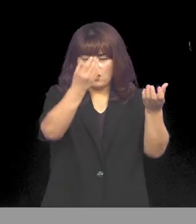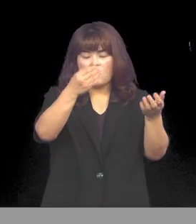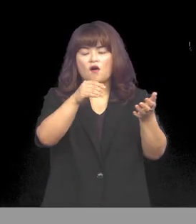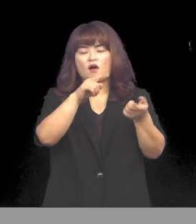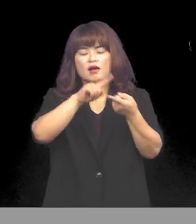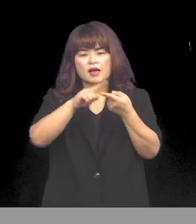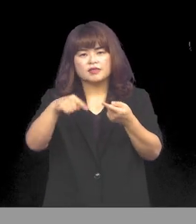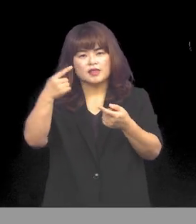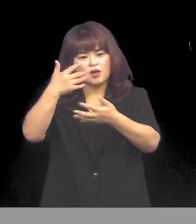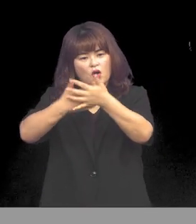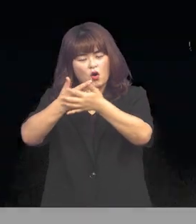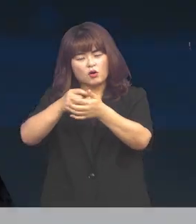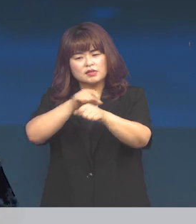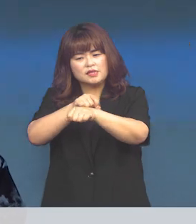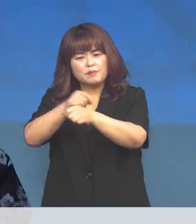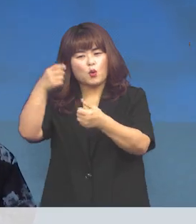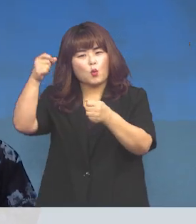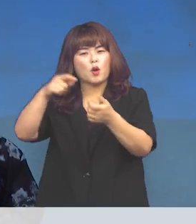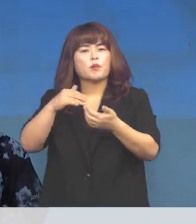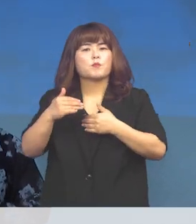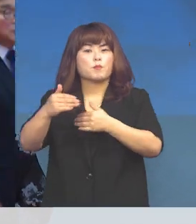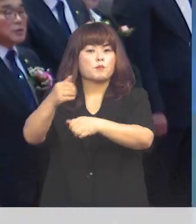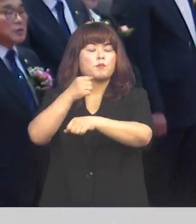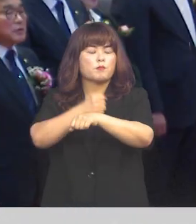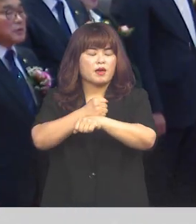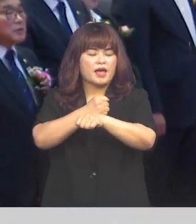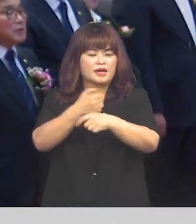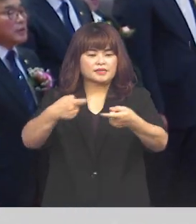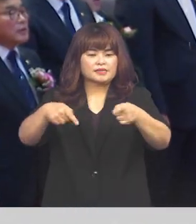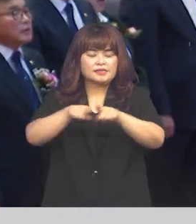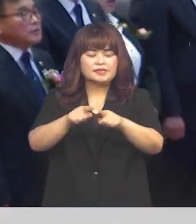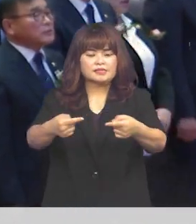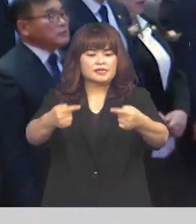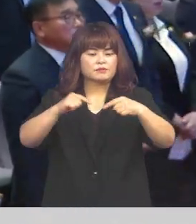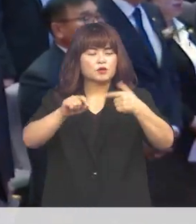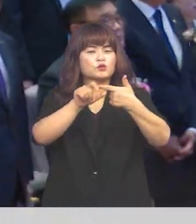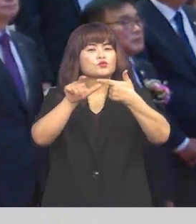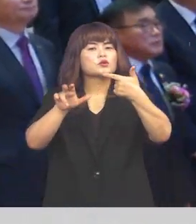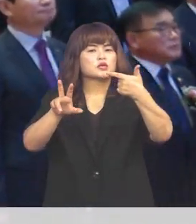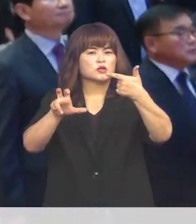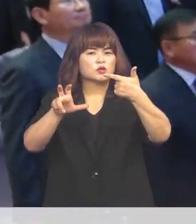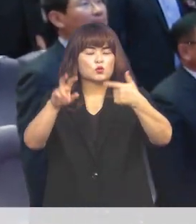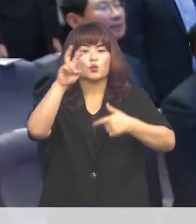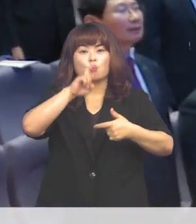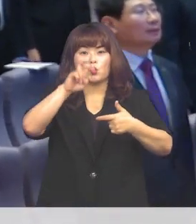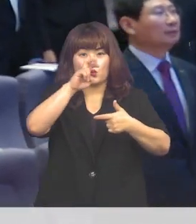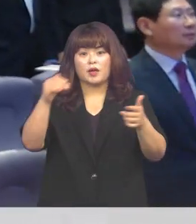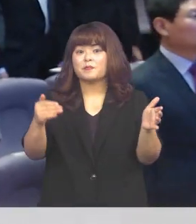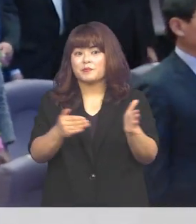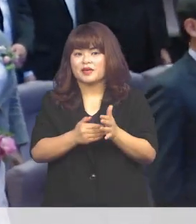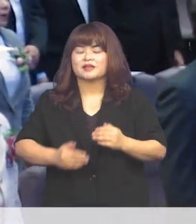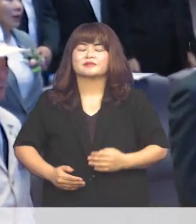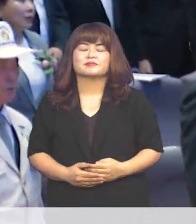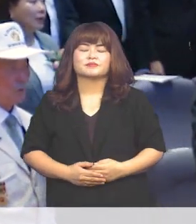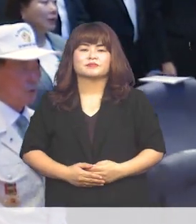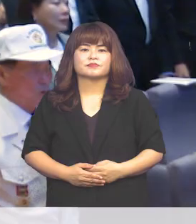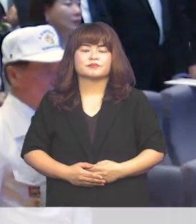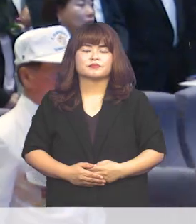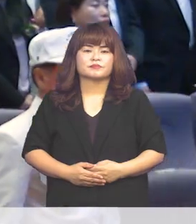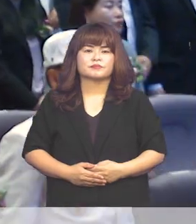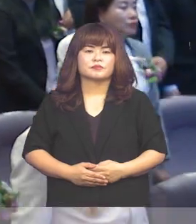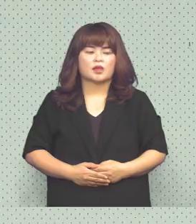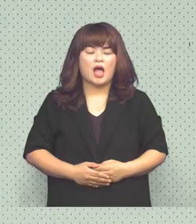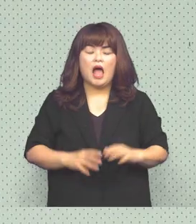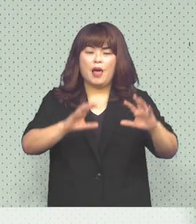표창, 6.25 영상시청, 특별 공연이 이어지고 참석자들이 모두 6.25 노래를 재창하며 마무리됐습니다.